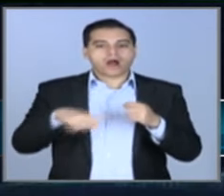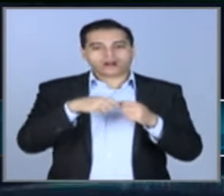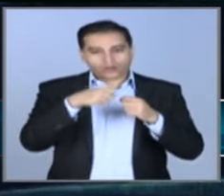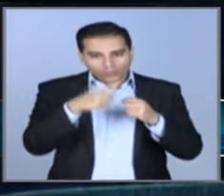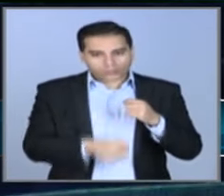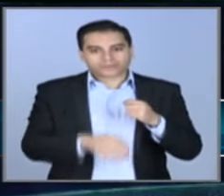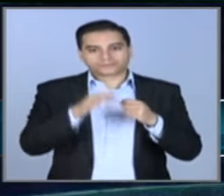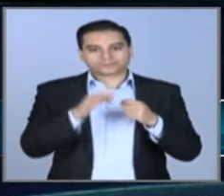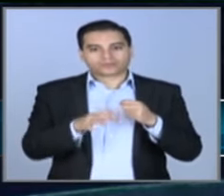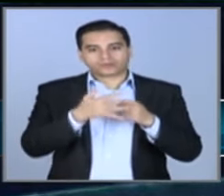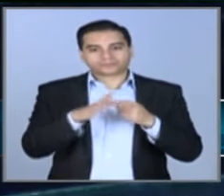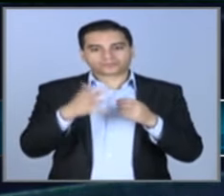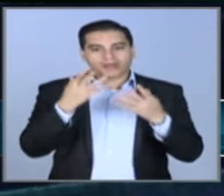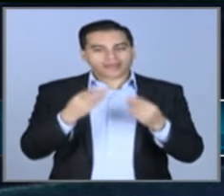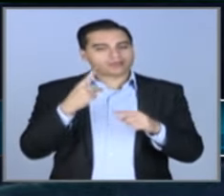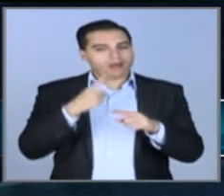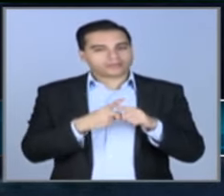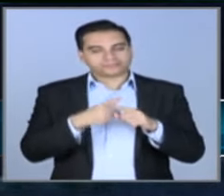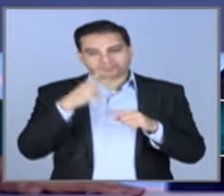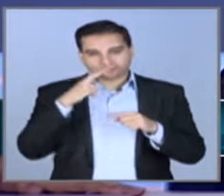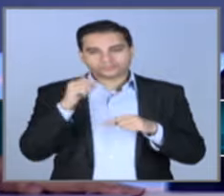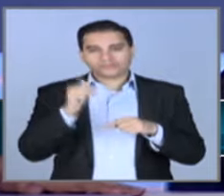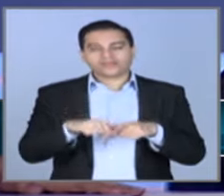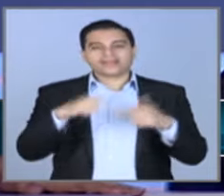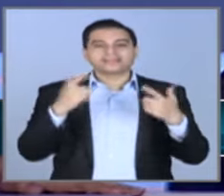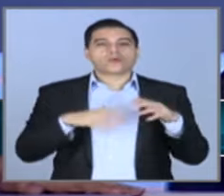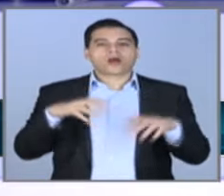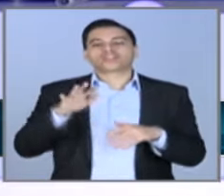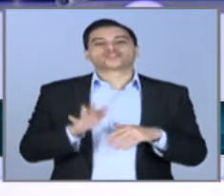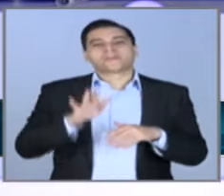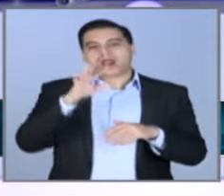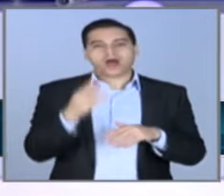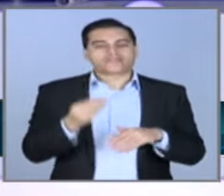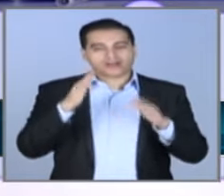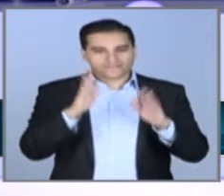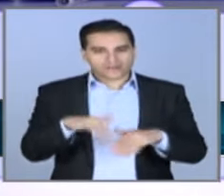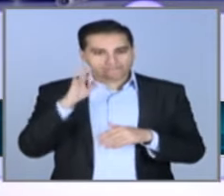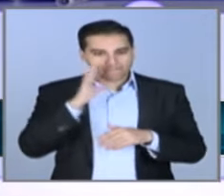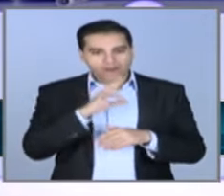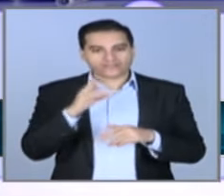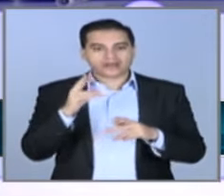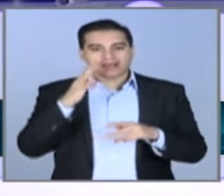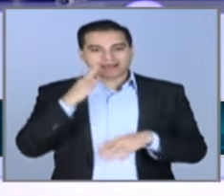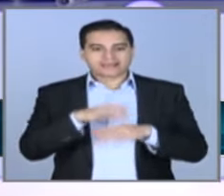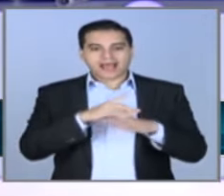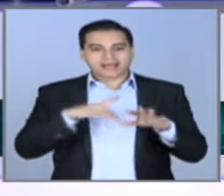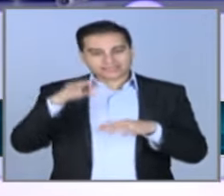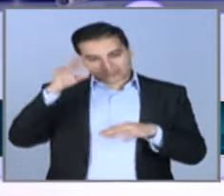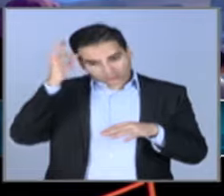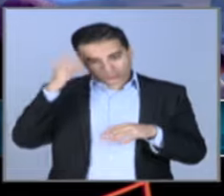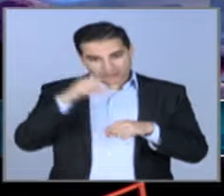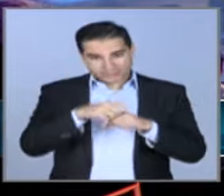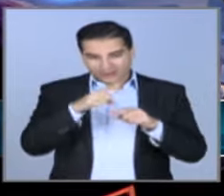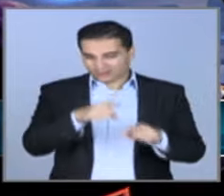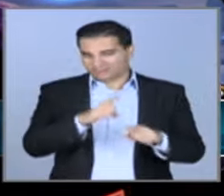هو؟ الهادي. غلط. في أي من دول شمال إفريقيا تقع جامعة القرويين؟ تونس. غلط.